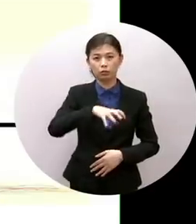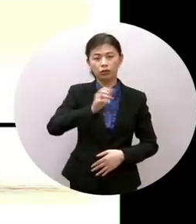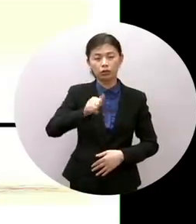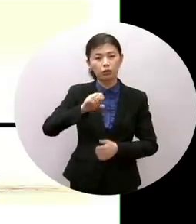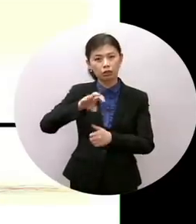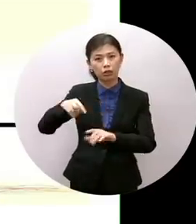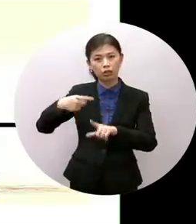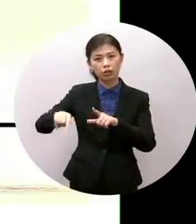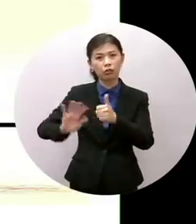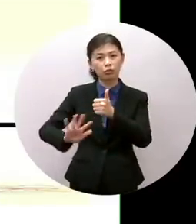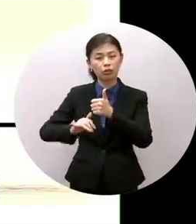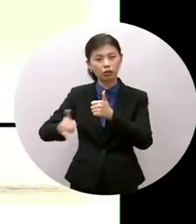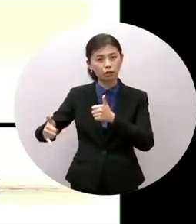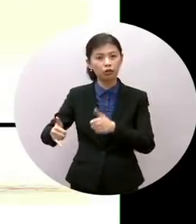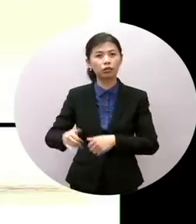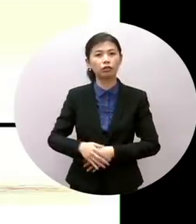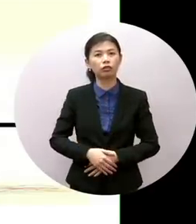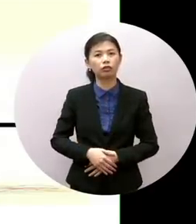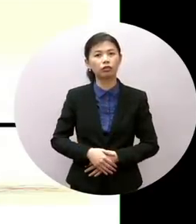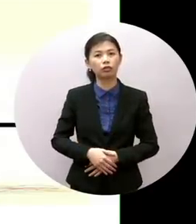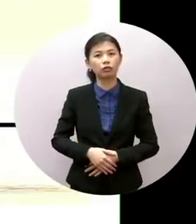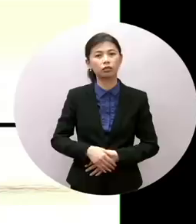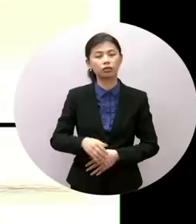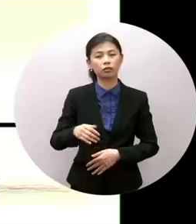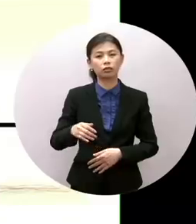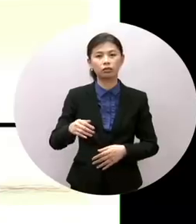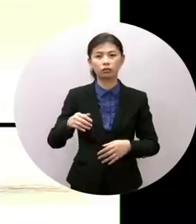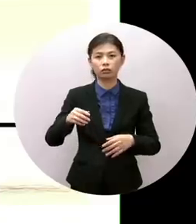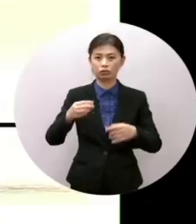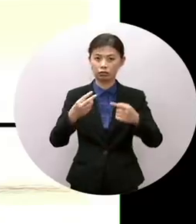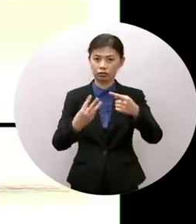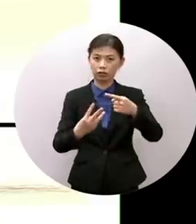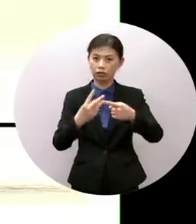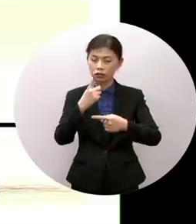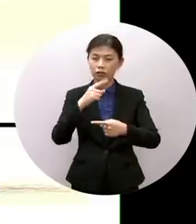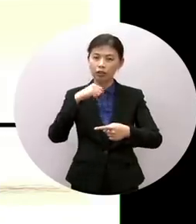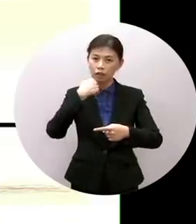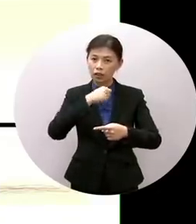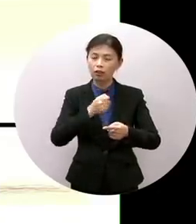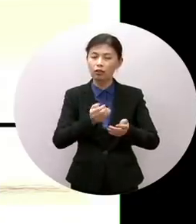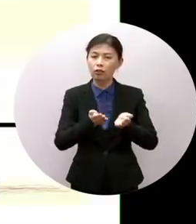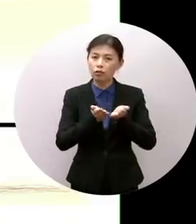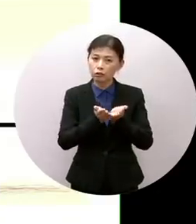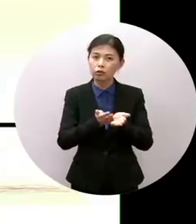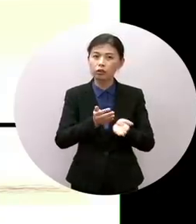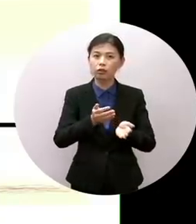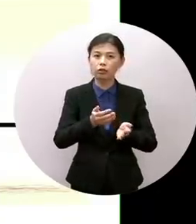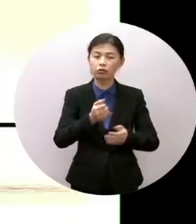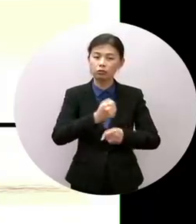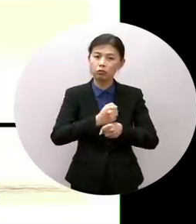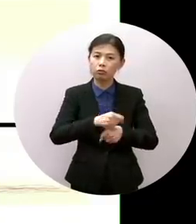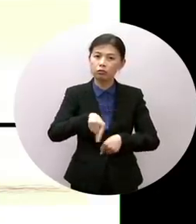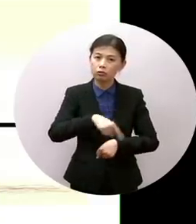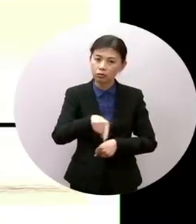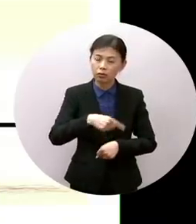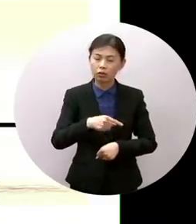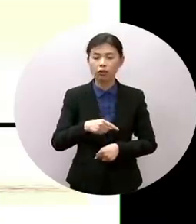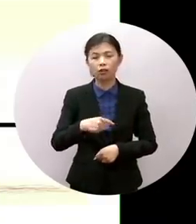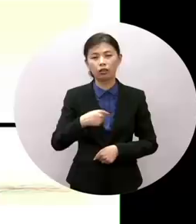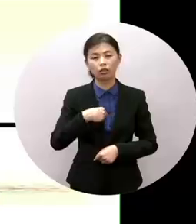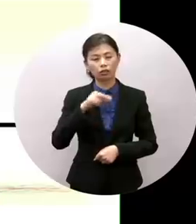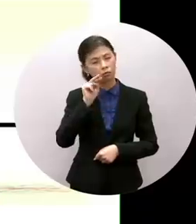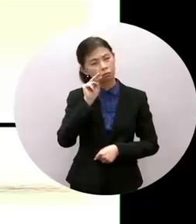候，是已经跟相关的讲了1/3的台籍的船员，但是我这里看到的